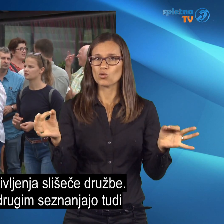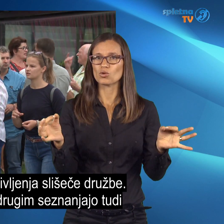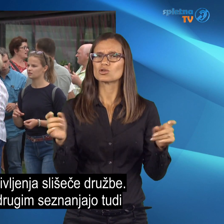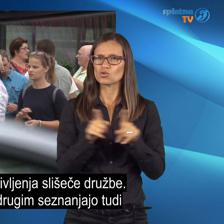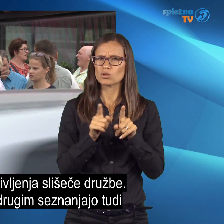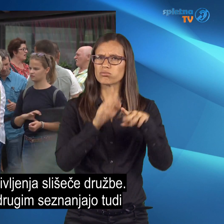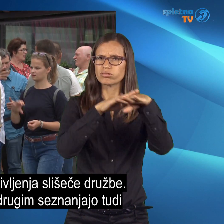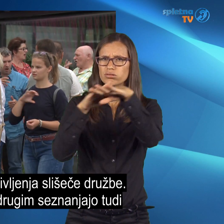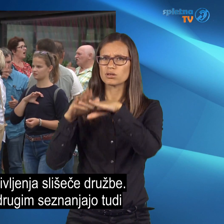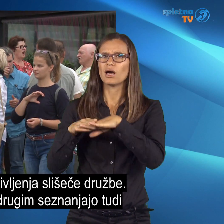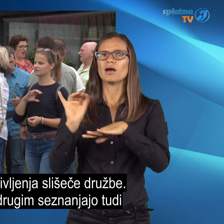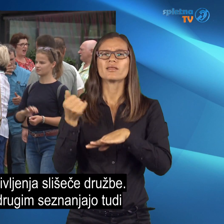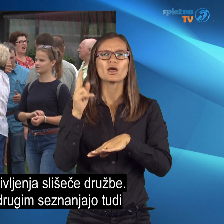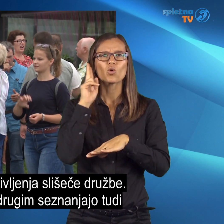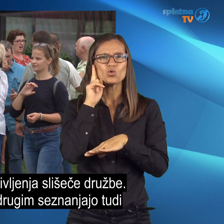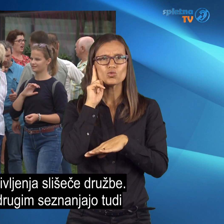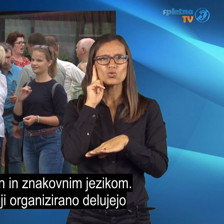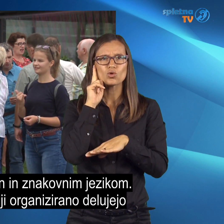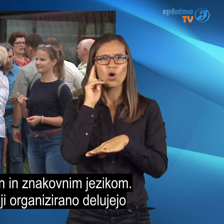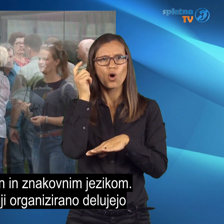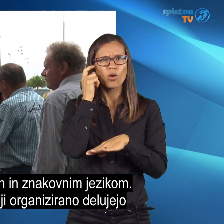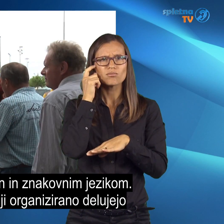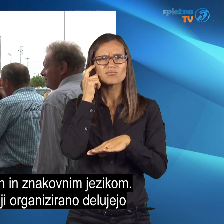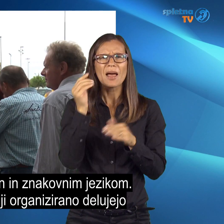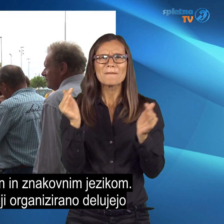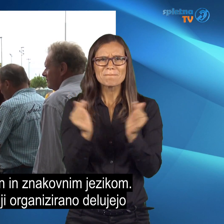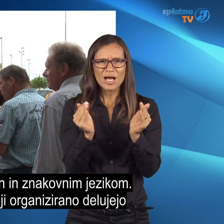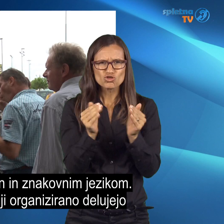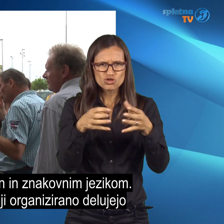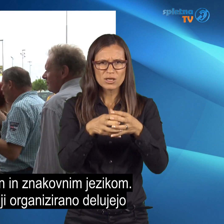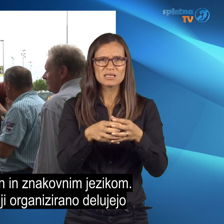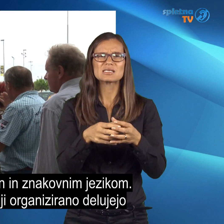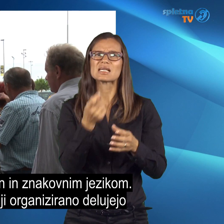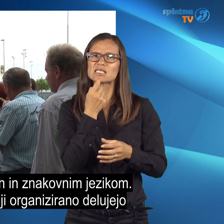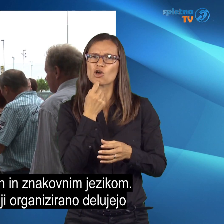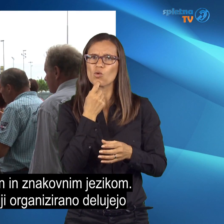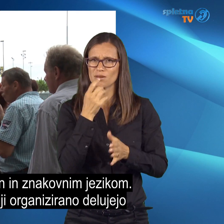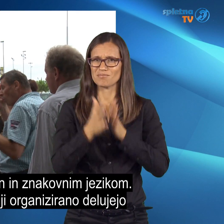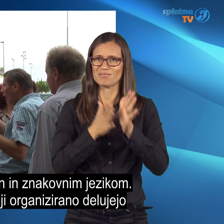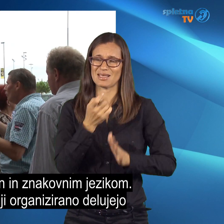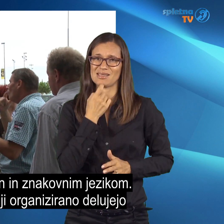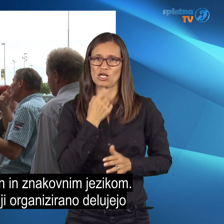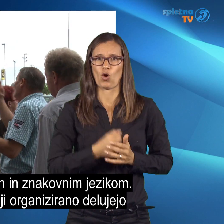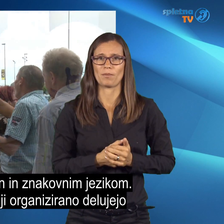Javnost med drugim seznanjajo tudi s kulturo manjšin in znakovnim jezikom.